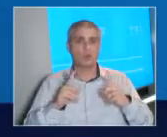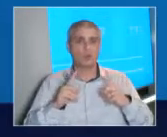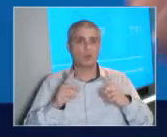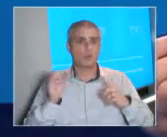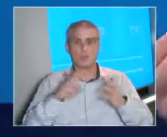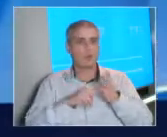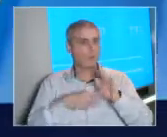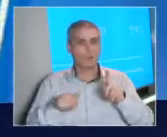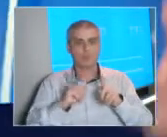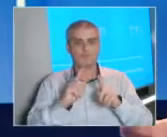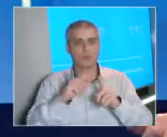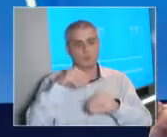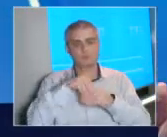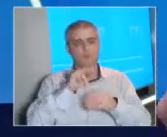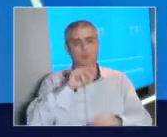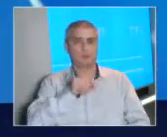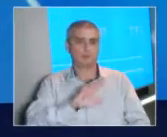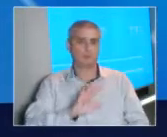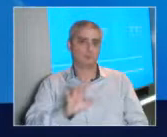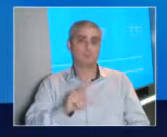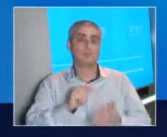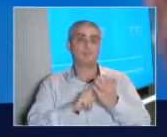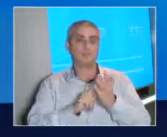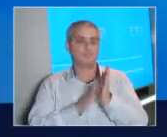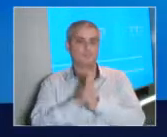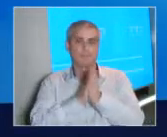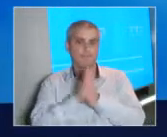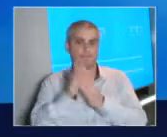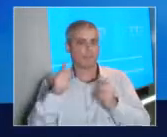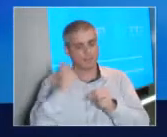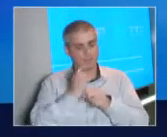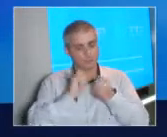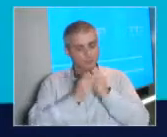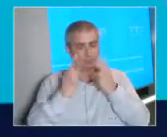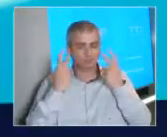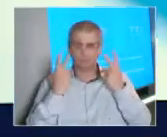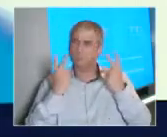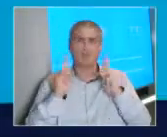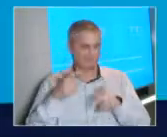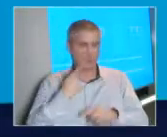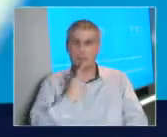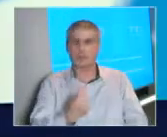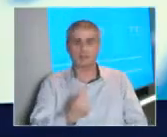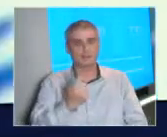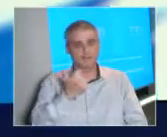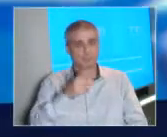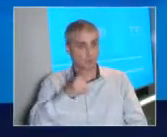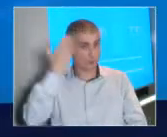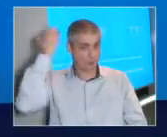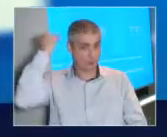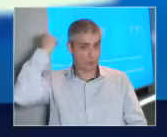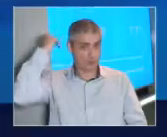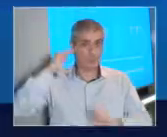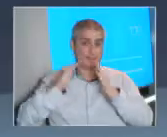בא לפוליטיקאים ולא מצביע על הנושאים האלה, ולכן גם המוטיבציה של המערכת לעשות שינויים משמעותיים, אפשר היה להגיד, קצת כמו שהיה עם